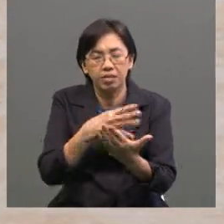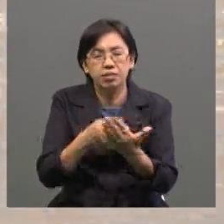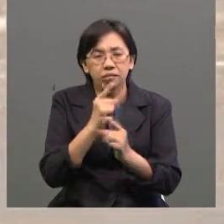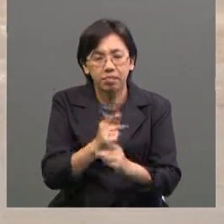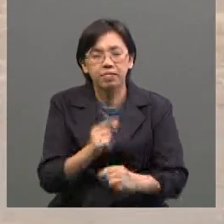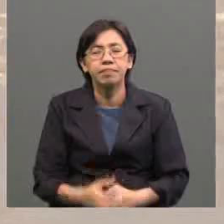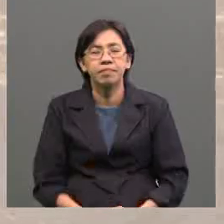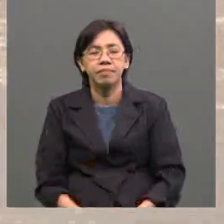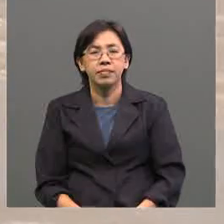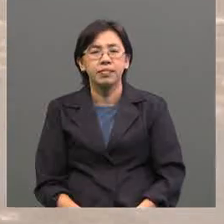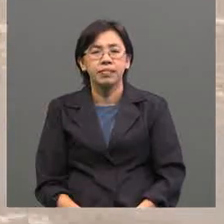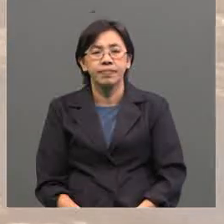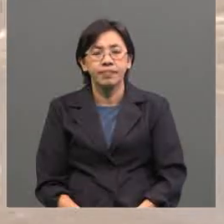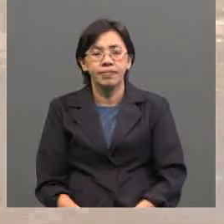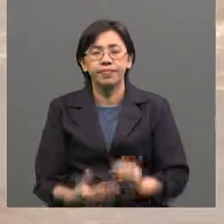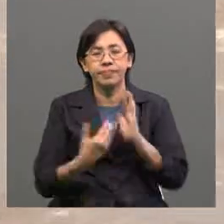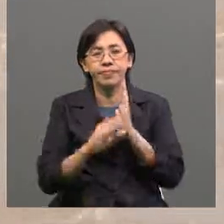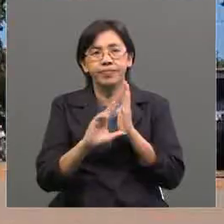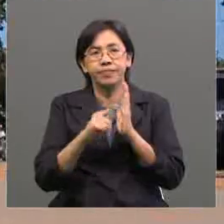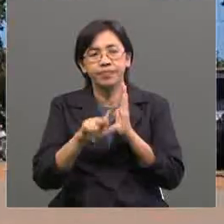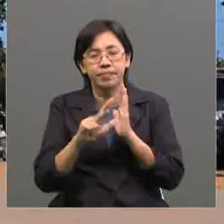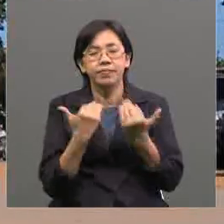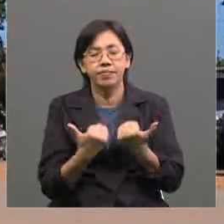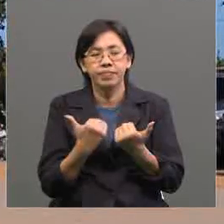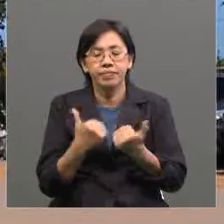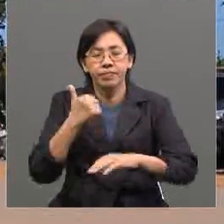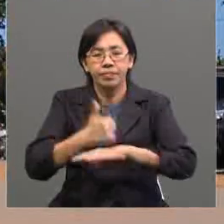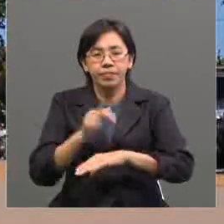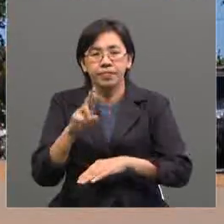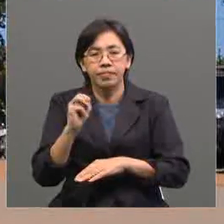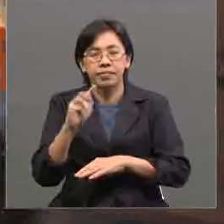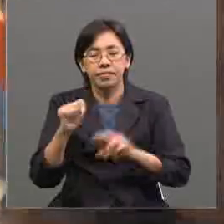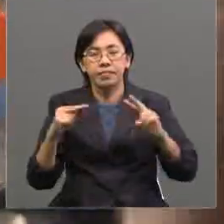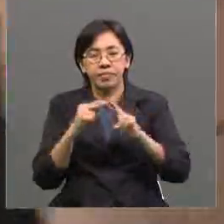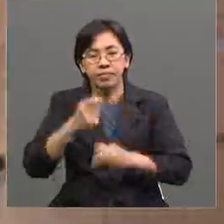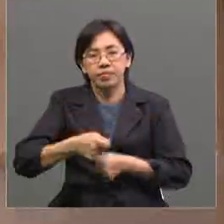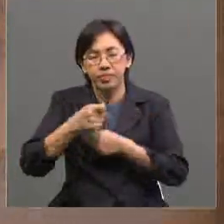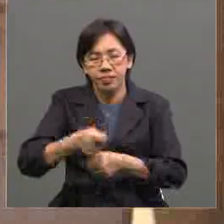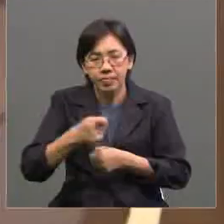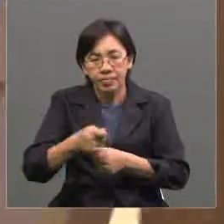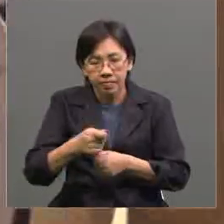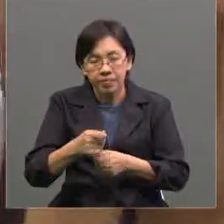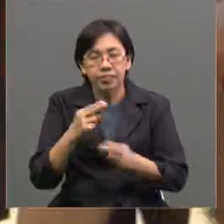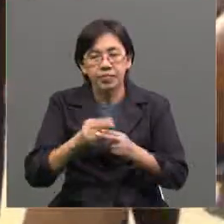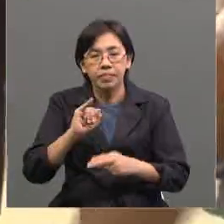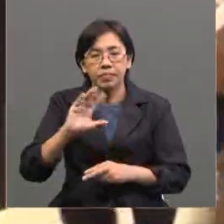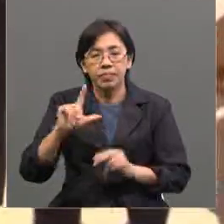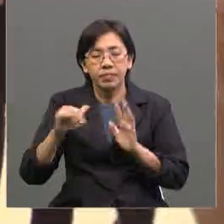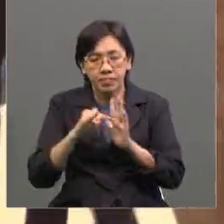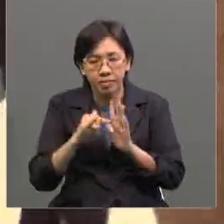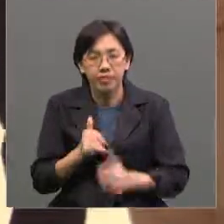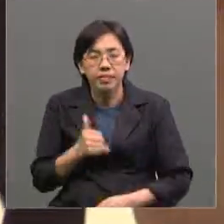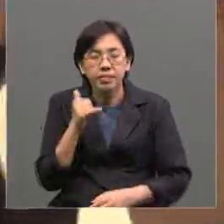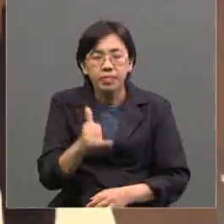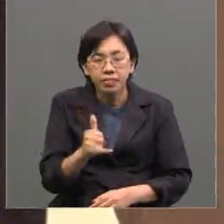เอาไว้ครับส่วนที่จังหวัดชัยภูมินะครับคุณผู้ชมวันนี้ท่านรัฐมนตรีว่าการกระทรวงเกษตรและสหกรณคุณชยาพรหมมาลง